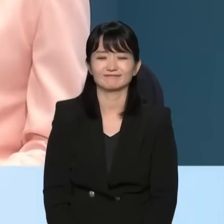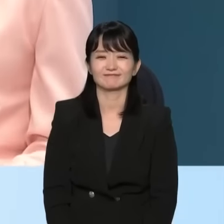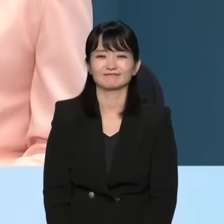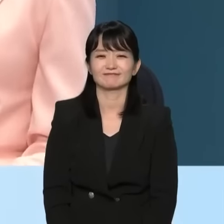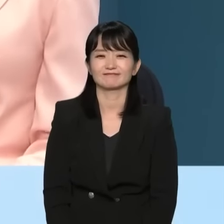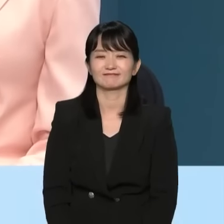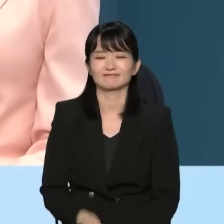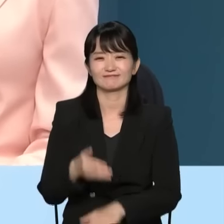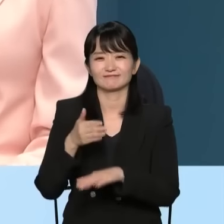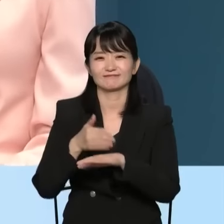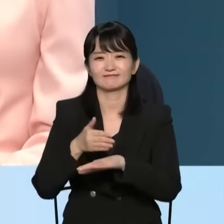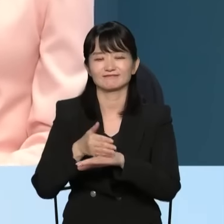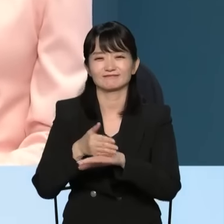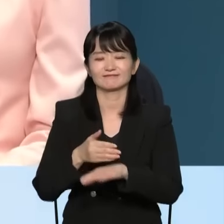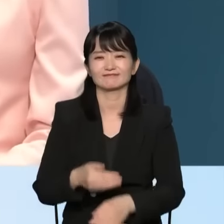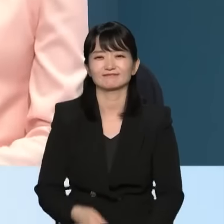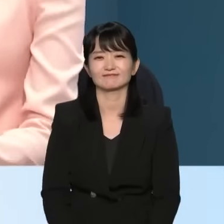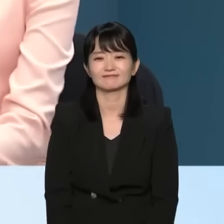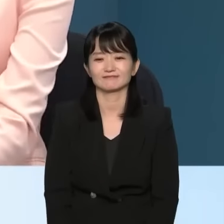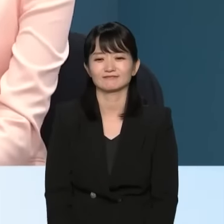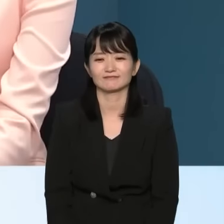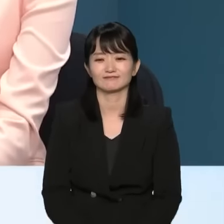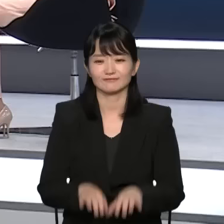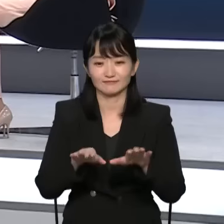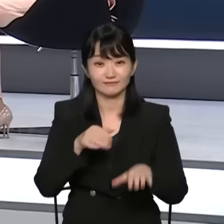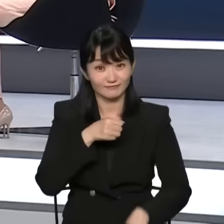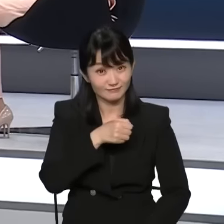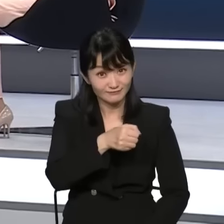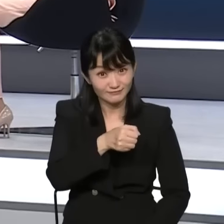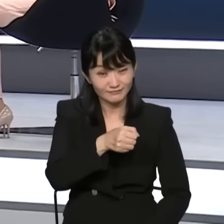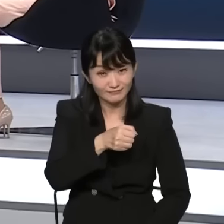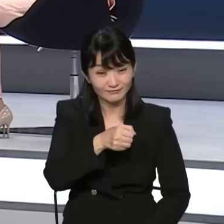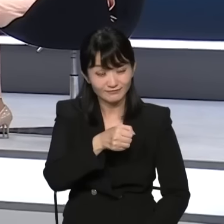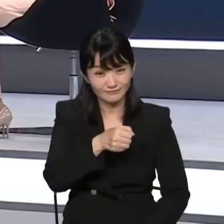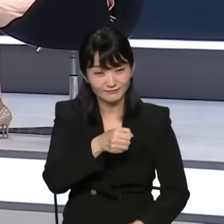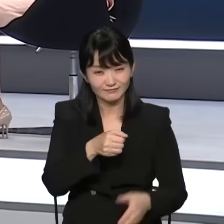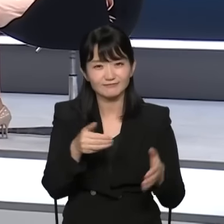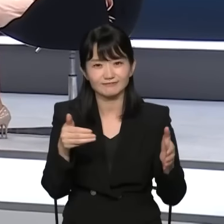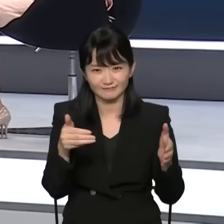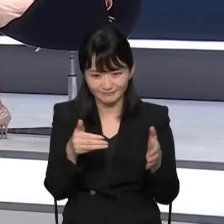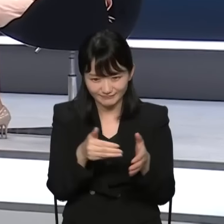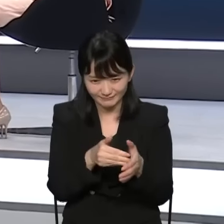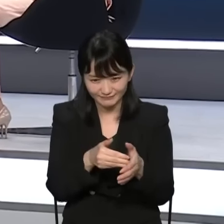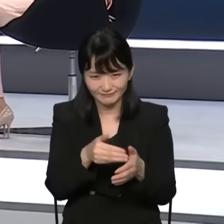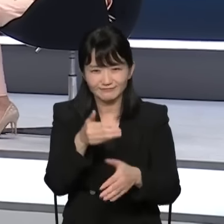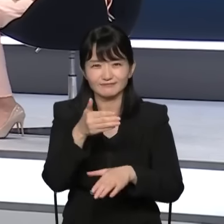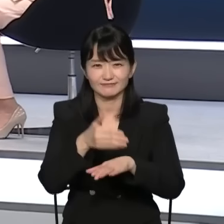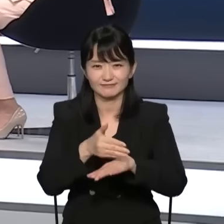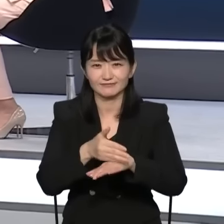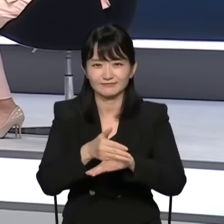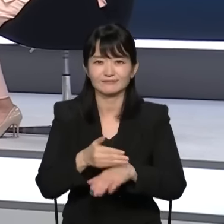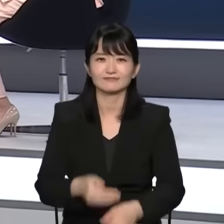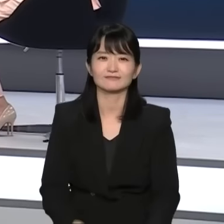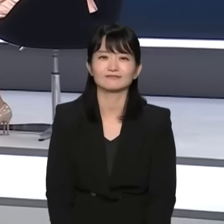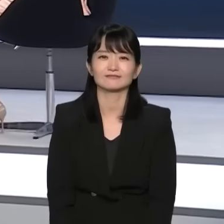요정입니다. 고맙습니다. 감사합니다. 네. 오늘 인터뷰는 여기까지 하도록 하겠습니다. 네, 고맙습니다.